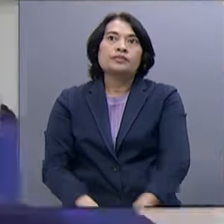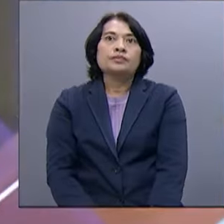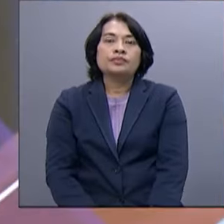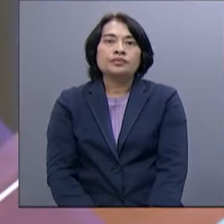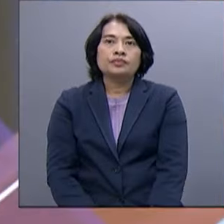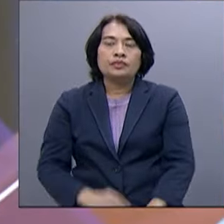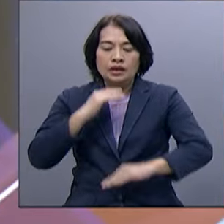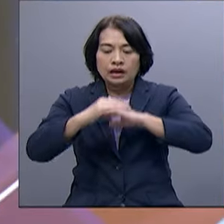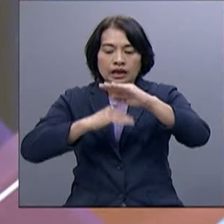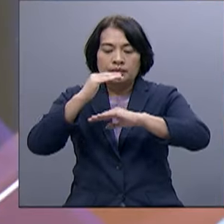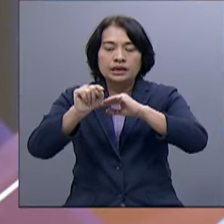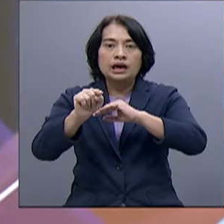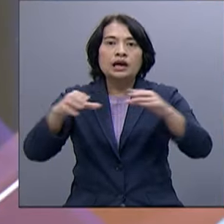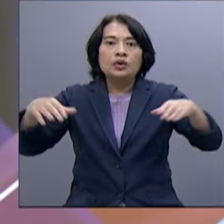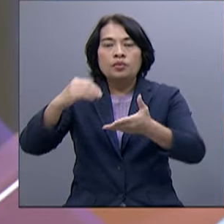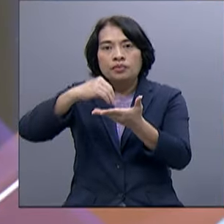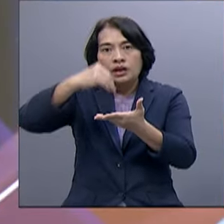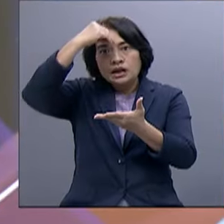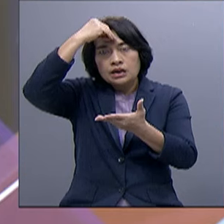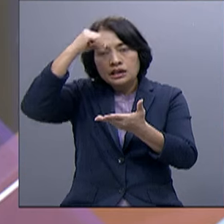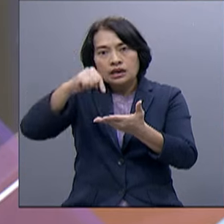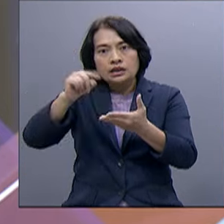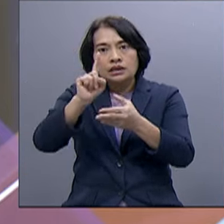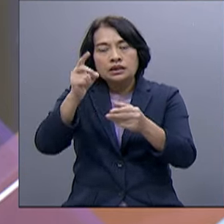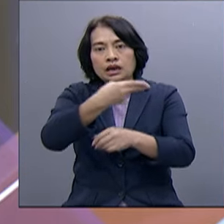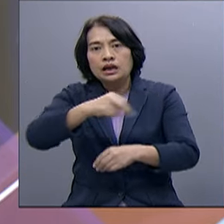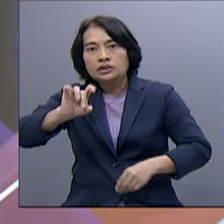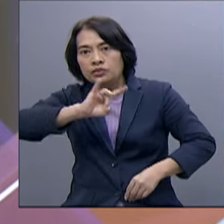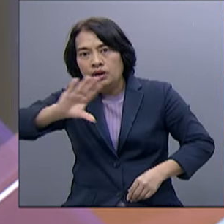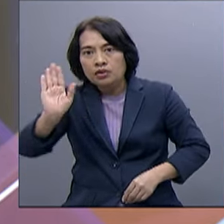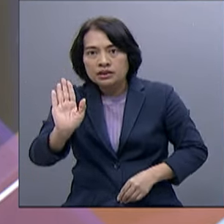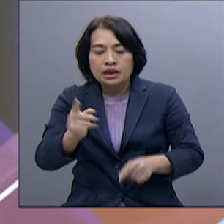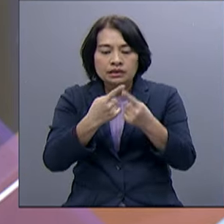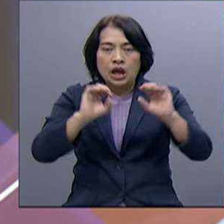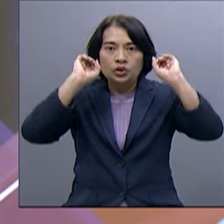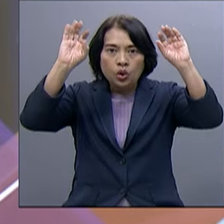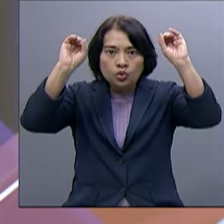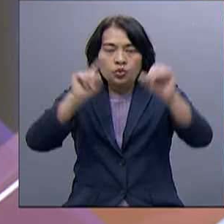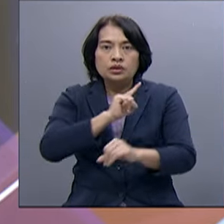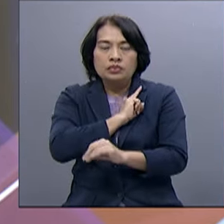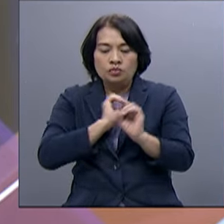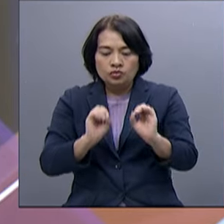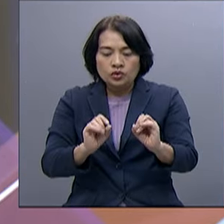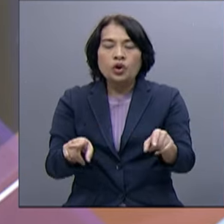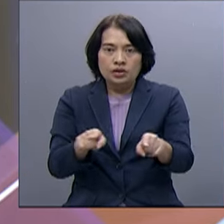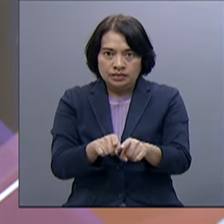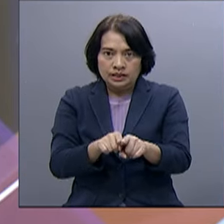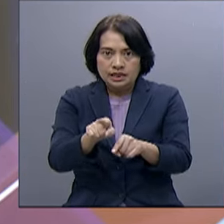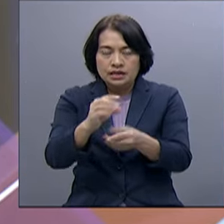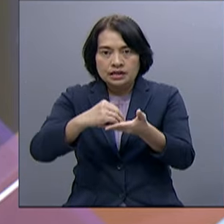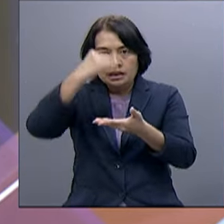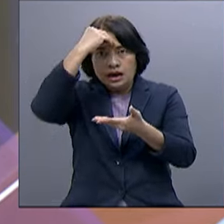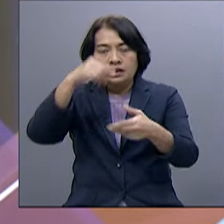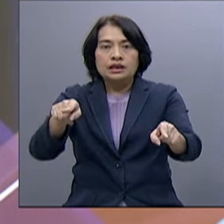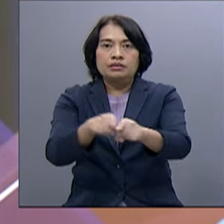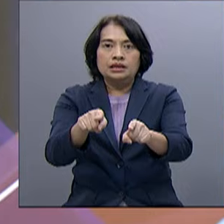กิดขึ้นในกลุ่มคนในทุกๆกลุ่มนะคะไม่ใช่แค่เฉพาะหลักสูตรเท่านั้นค่ะแต่ว่าตัวครูผู้สอนที่ต้องนำมาใช้แล้วก็ตัวนักเรียนที่เป็นความเข้าใจปล